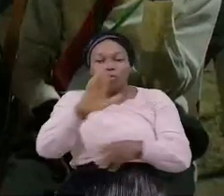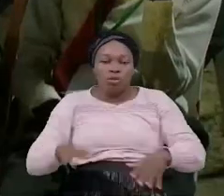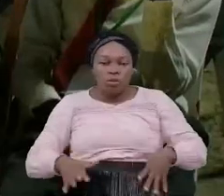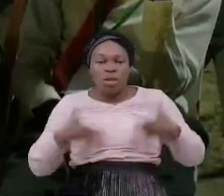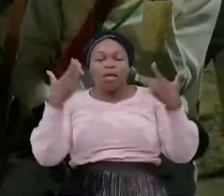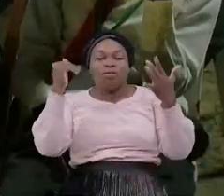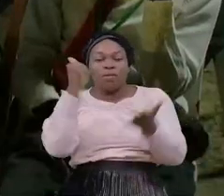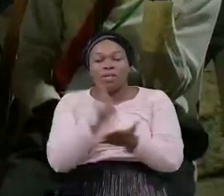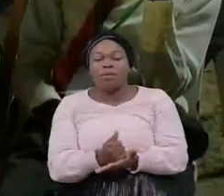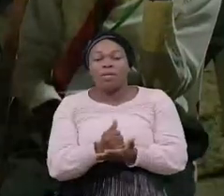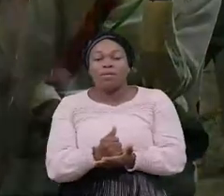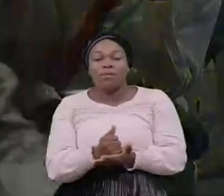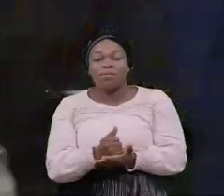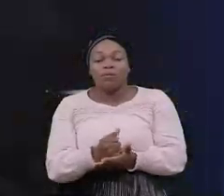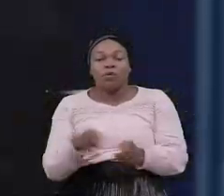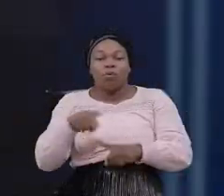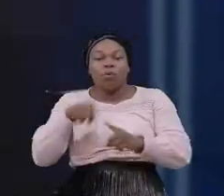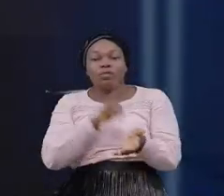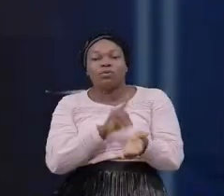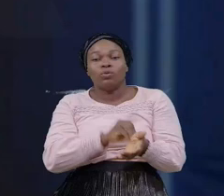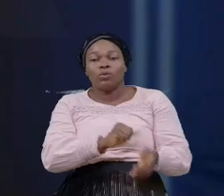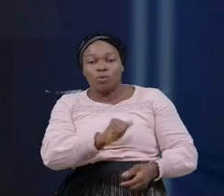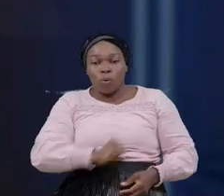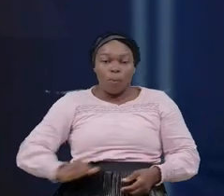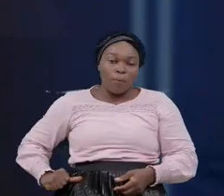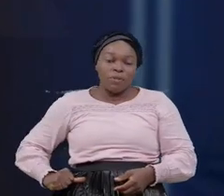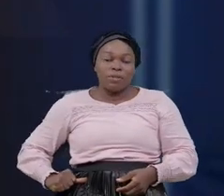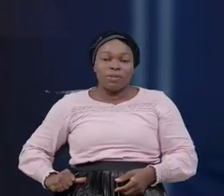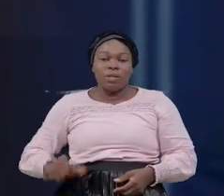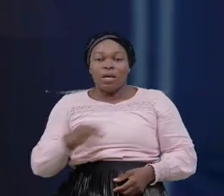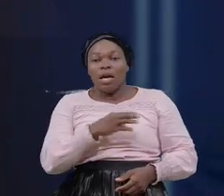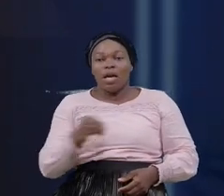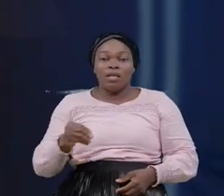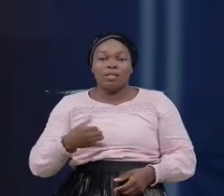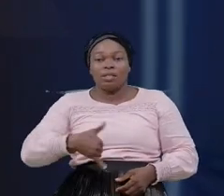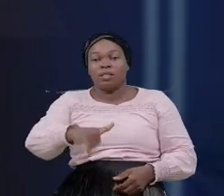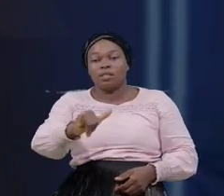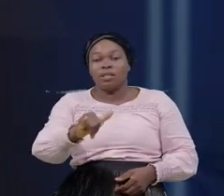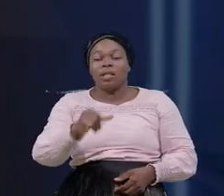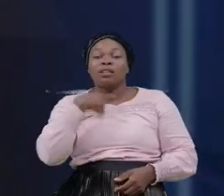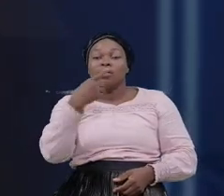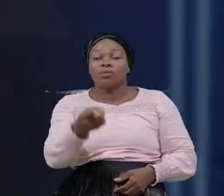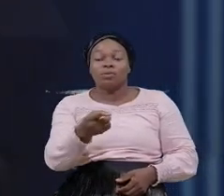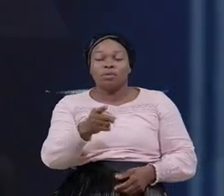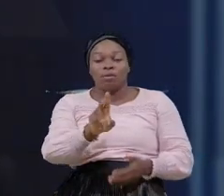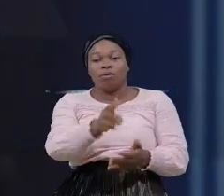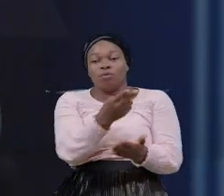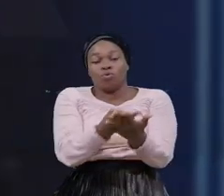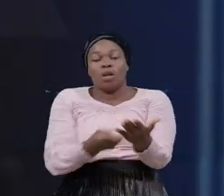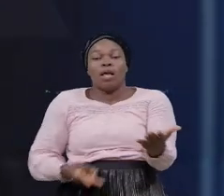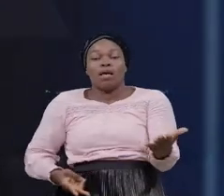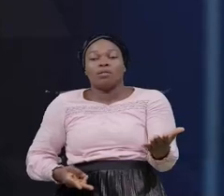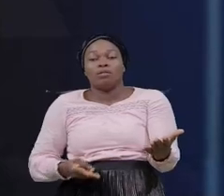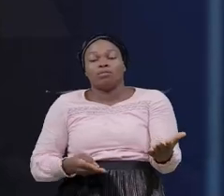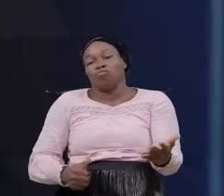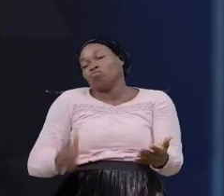votre vie. Voyez, quand les docteurs opèrent un homme, on dit que étends-toi dans le lit. On ne dit pas non. On